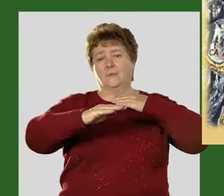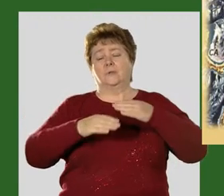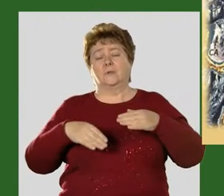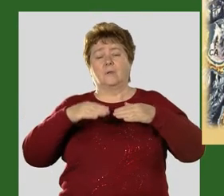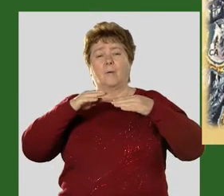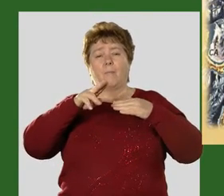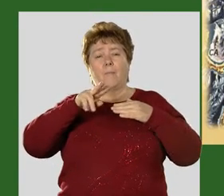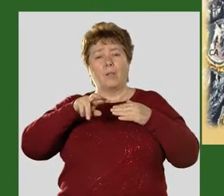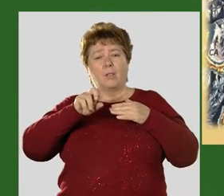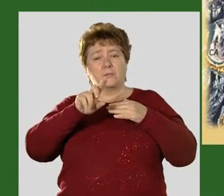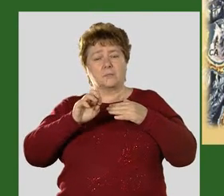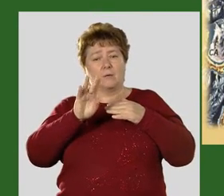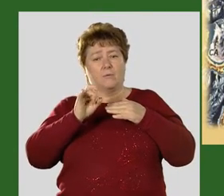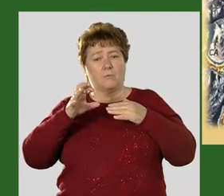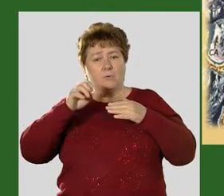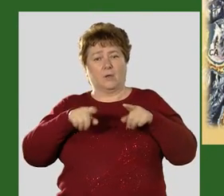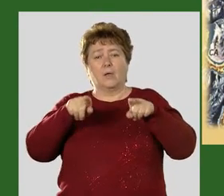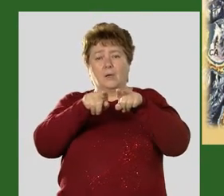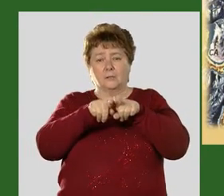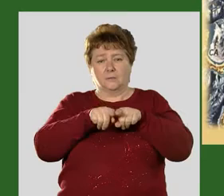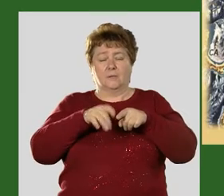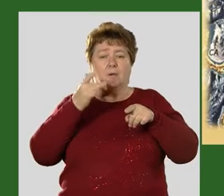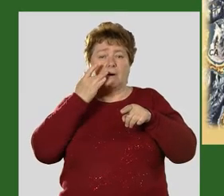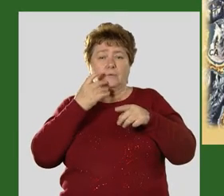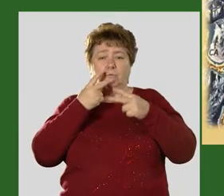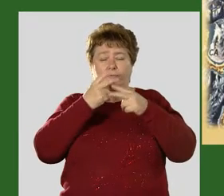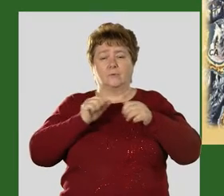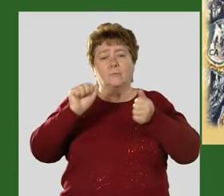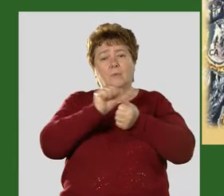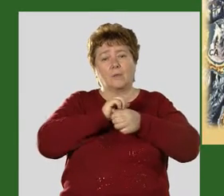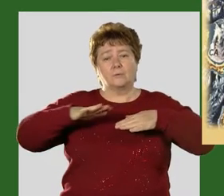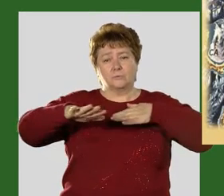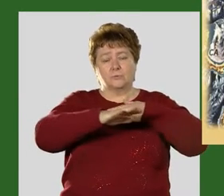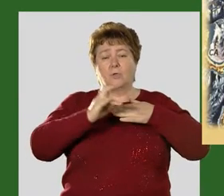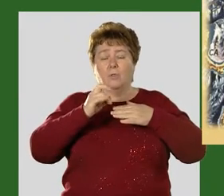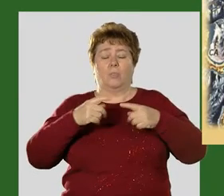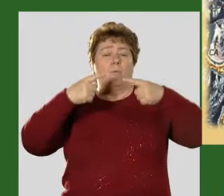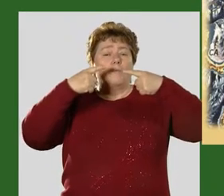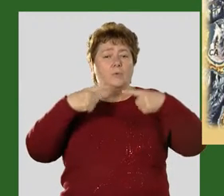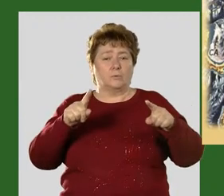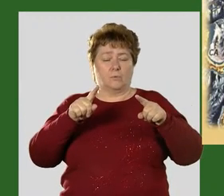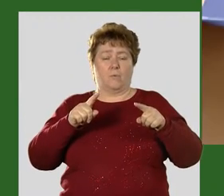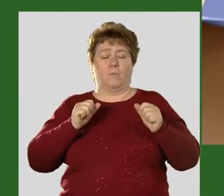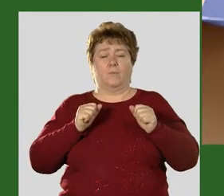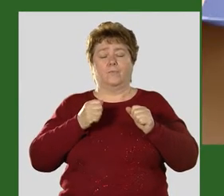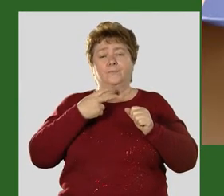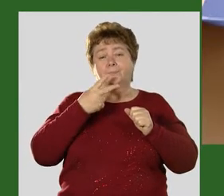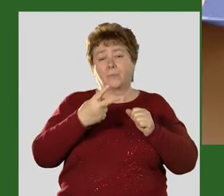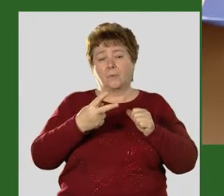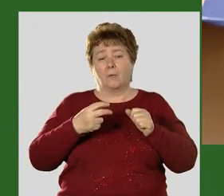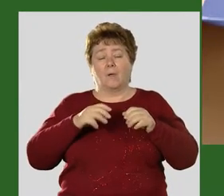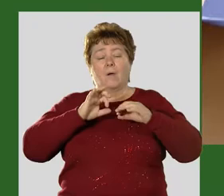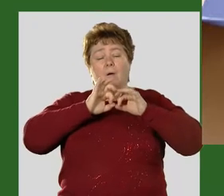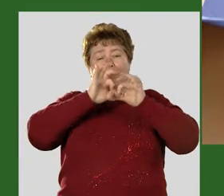и плоскогорья, очень похожие на те, что мы видим на суше, но выглядят они иначе.